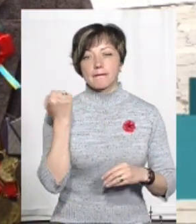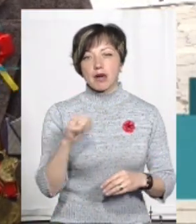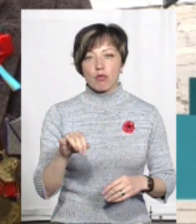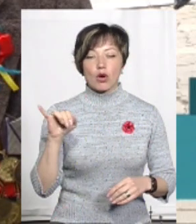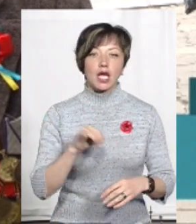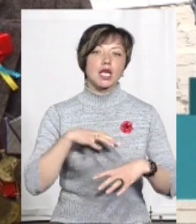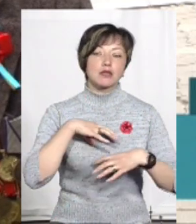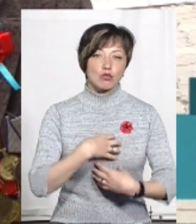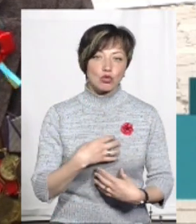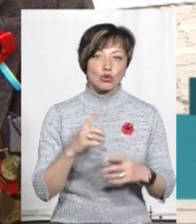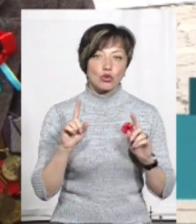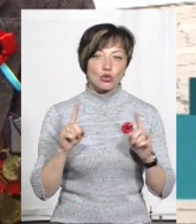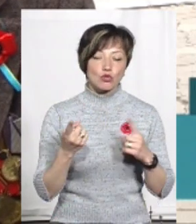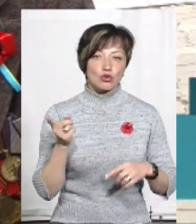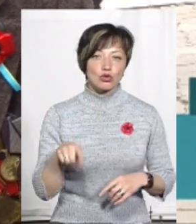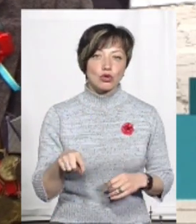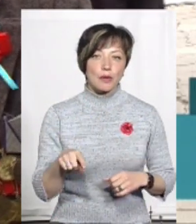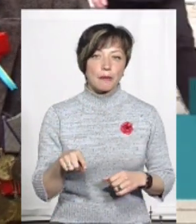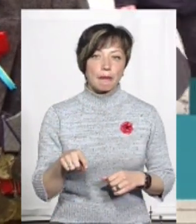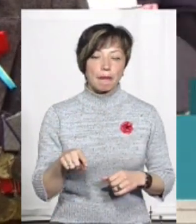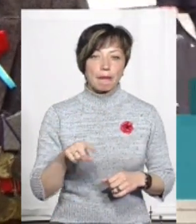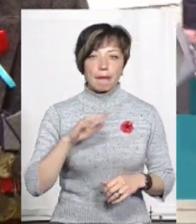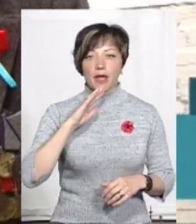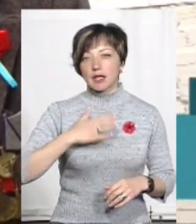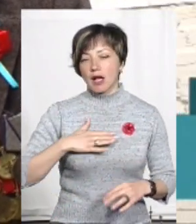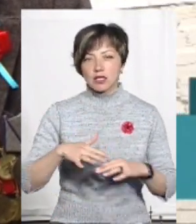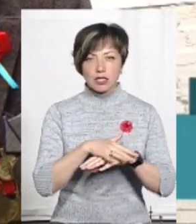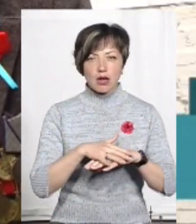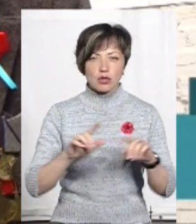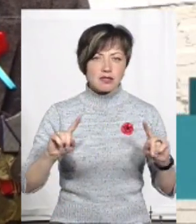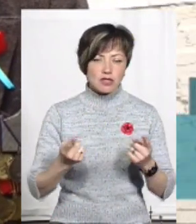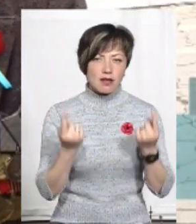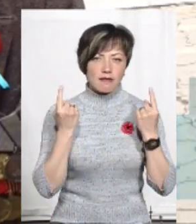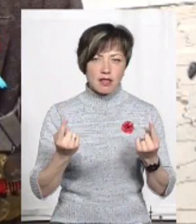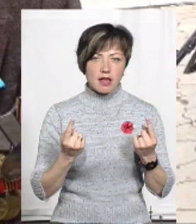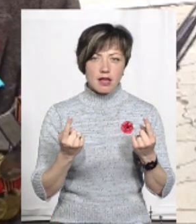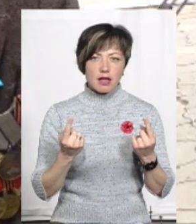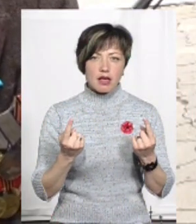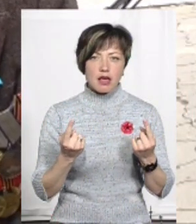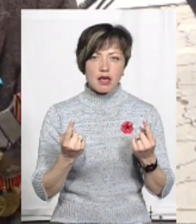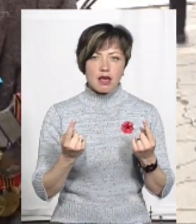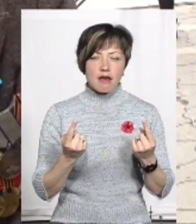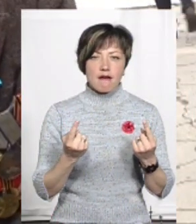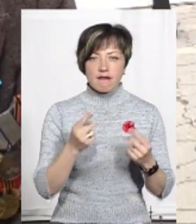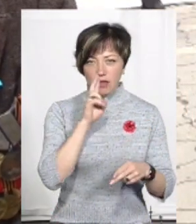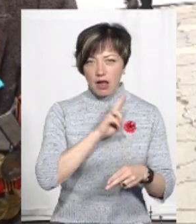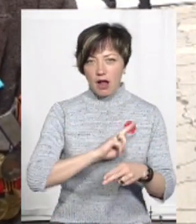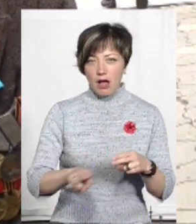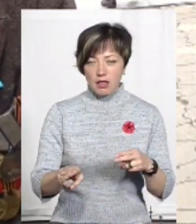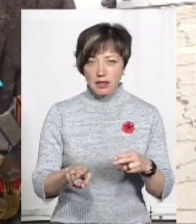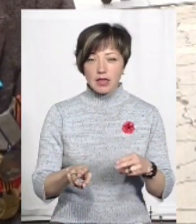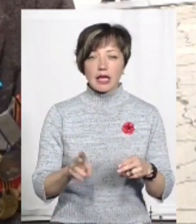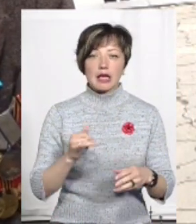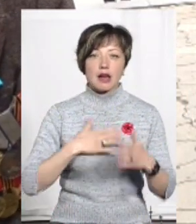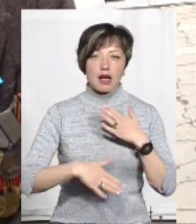смуток, тому що ми, наш народ, надзвичайно поніс великі втрати. Ну і радість перемоги.